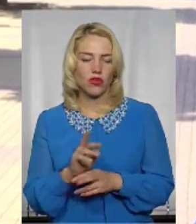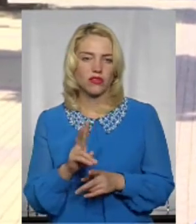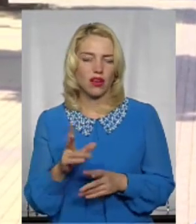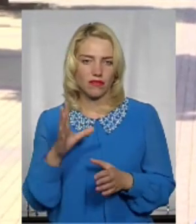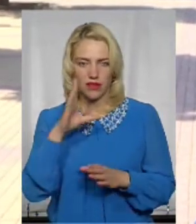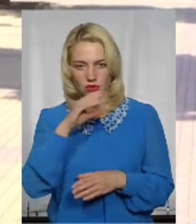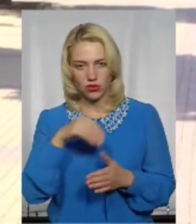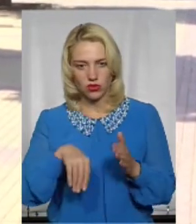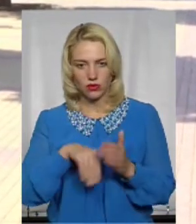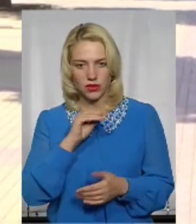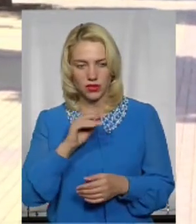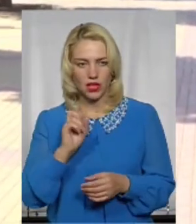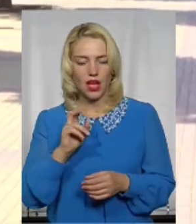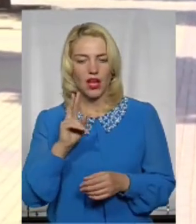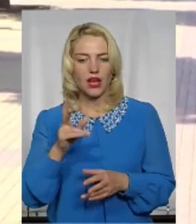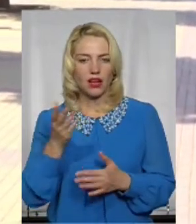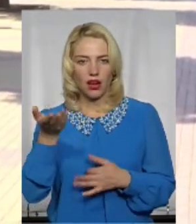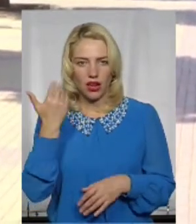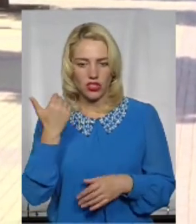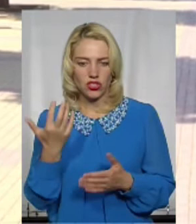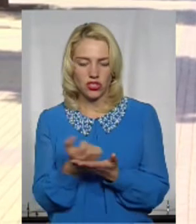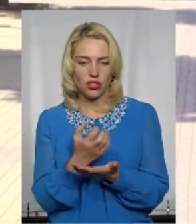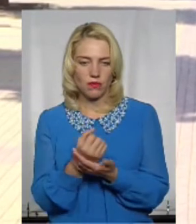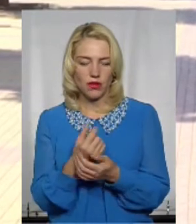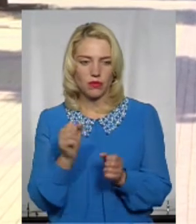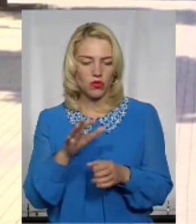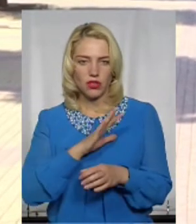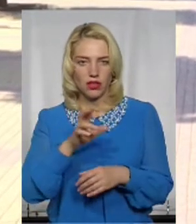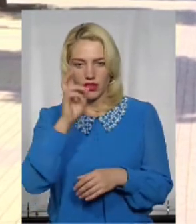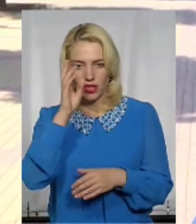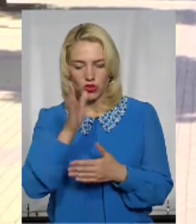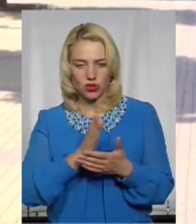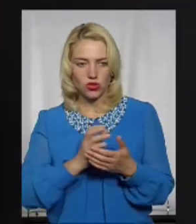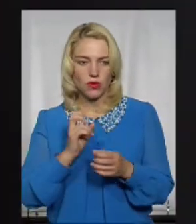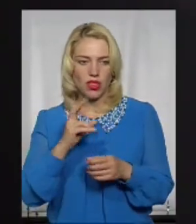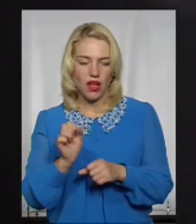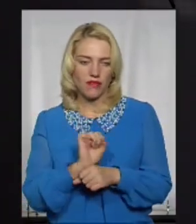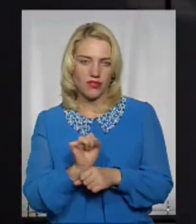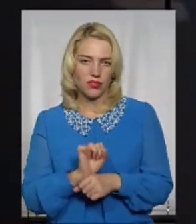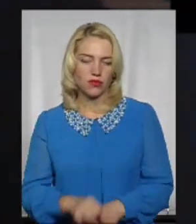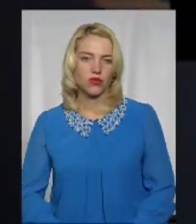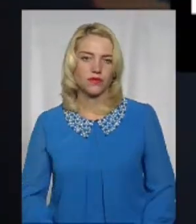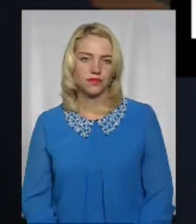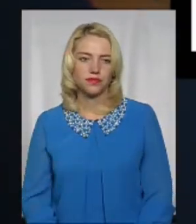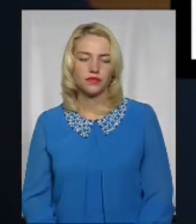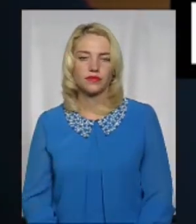вдалося раніше заробити, напевно, що не на держслужбі вже, а на автівку.